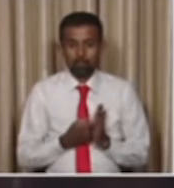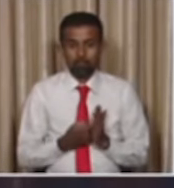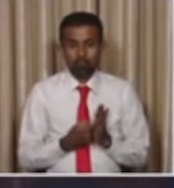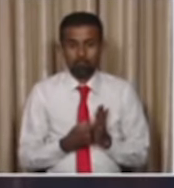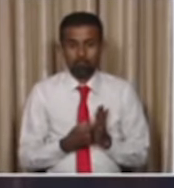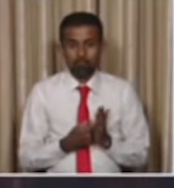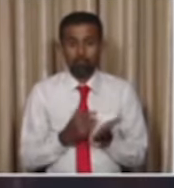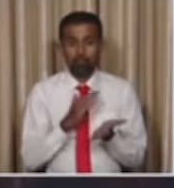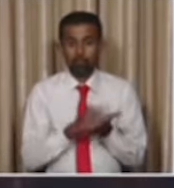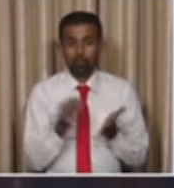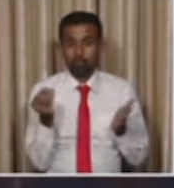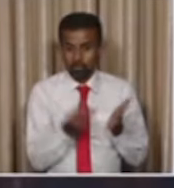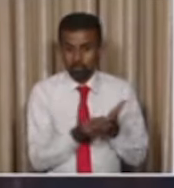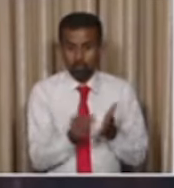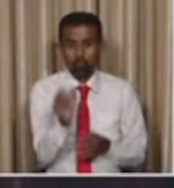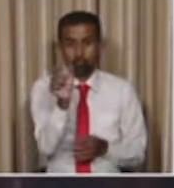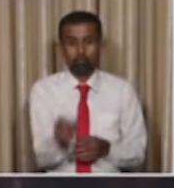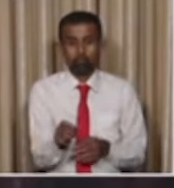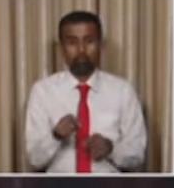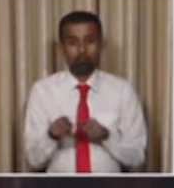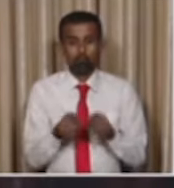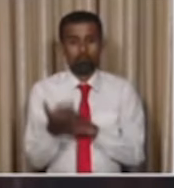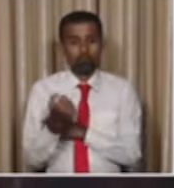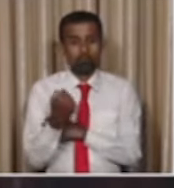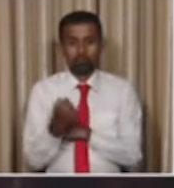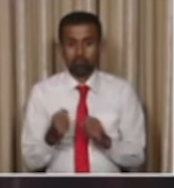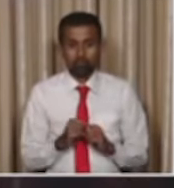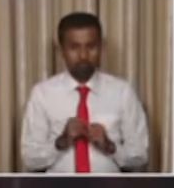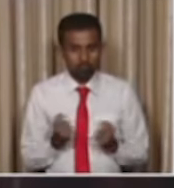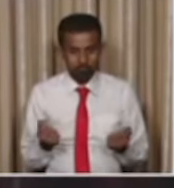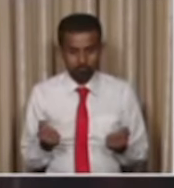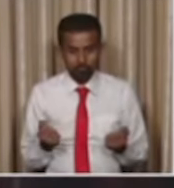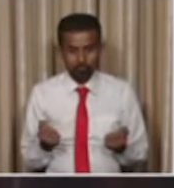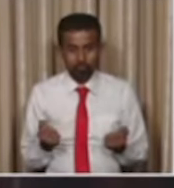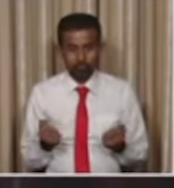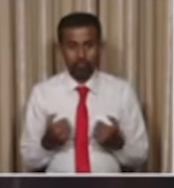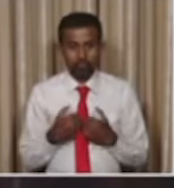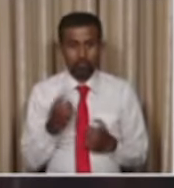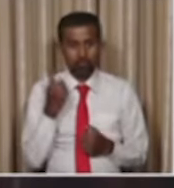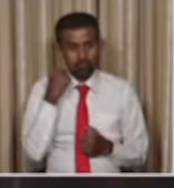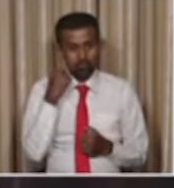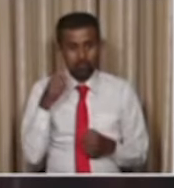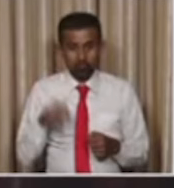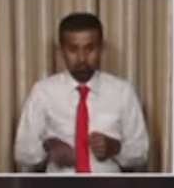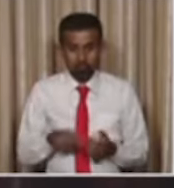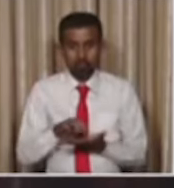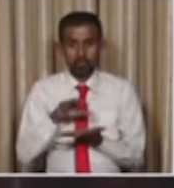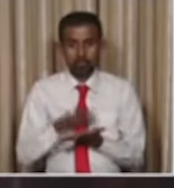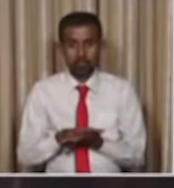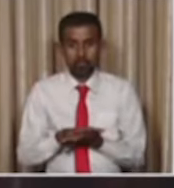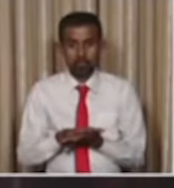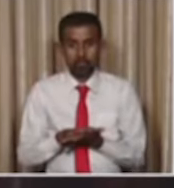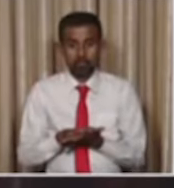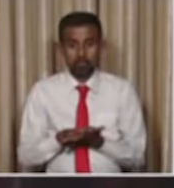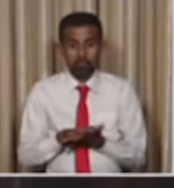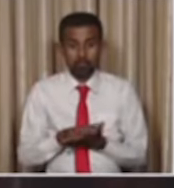කරුණු සලසා තිබෙන දේවල් වලට ඔබතුමාගේ එවැනි අධිභාරයක් නැහැ. ඒ නිසා මම හිතන්නේ අද ගත්ත මේ තීරණය ප්‍රෙසිඩන්ස්